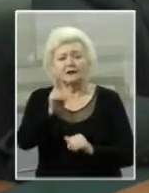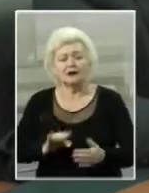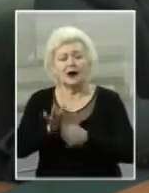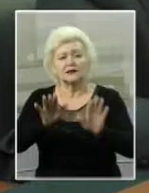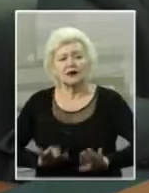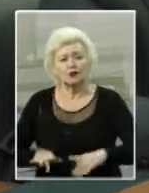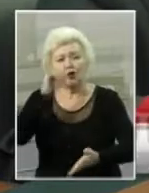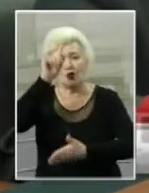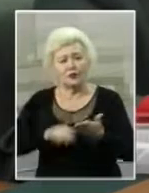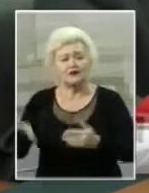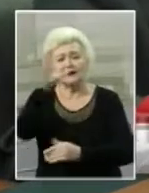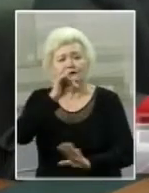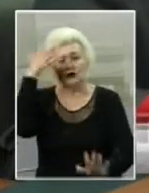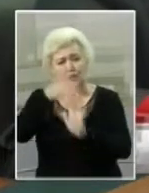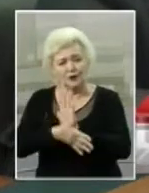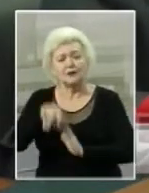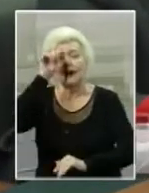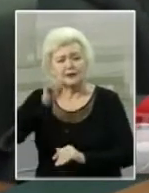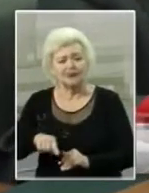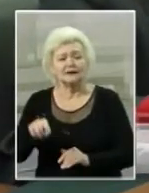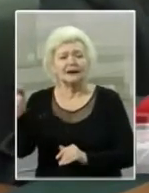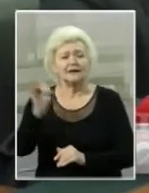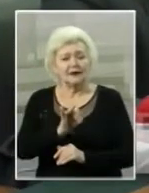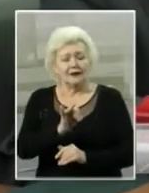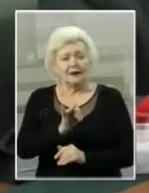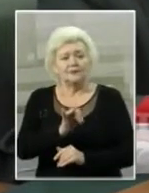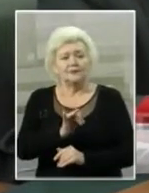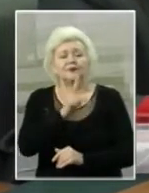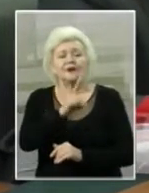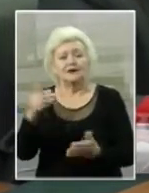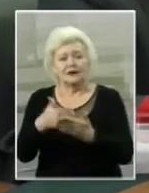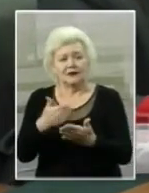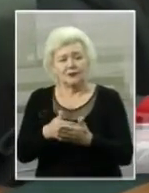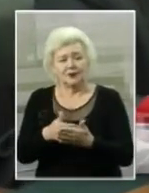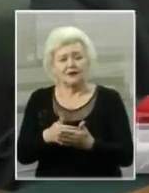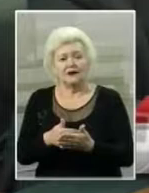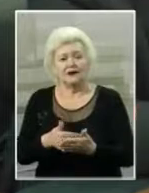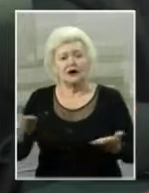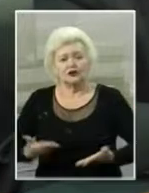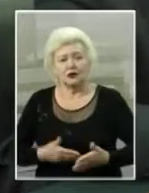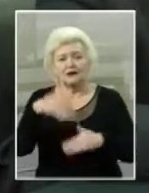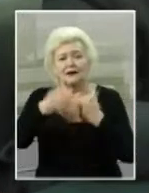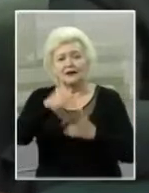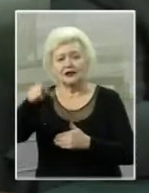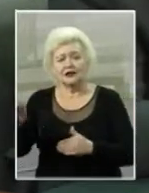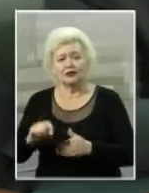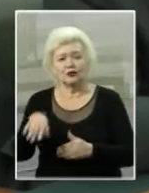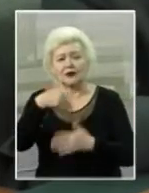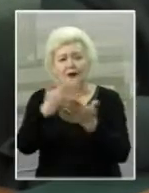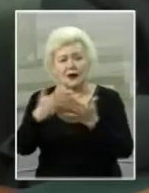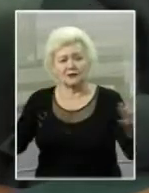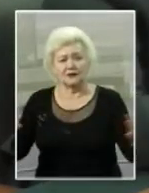проходить. Тепер, повірте, ми все розуміємо, знаємо. І як, наприклад, житель Херсона Білозерського району,